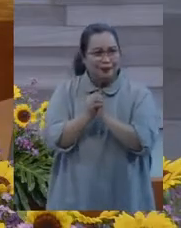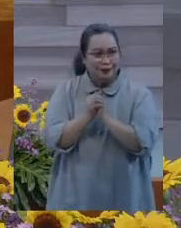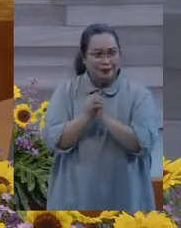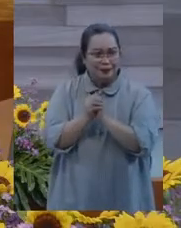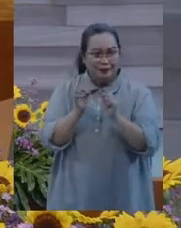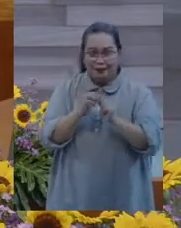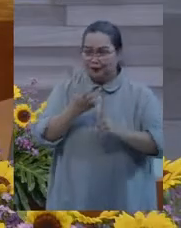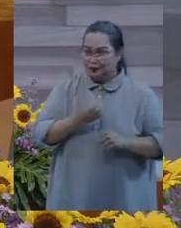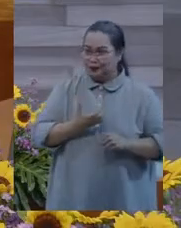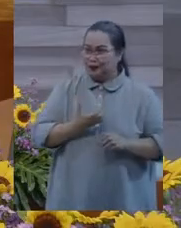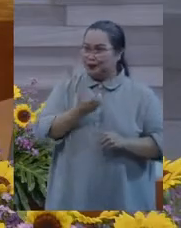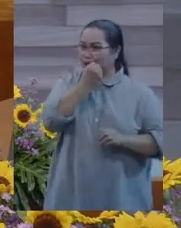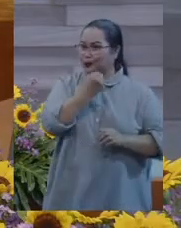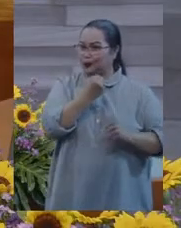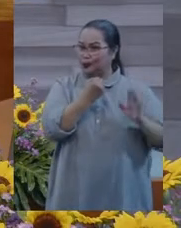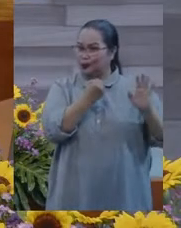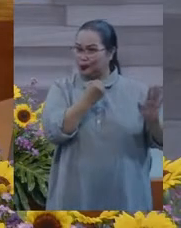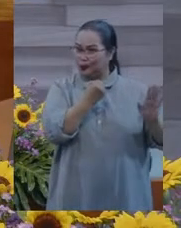Yung sarili niyang palo.